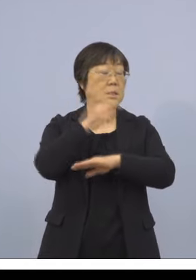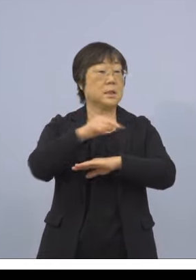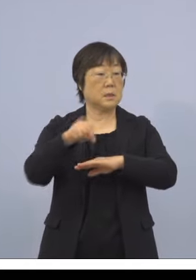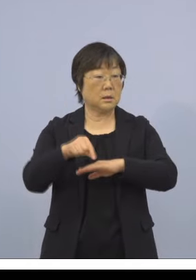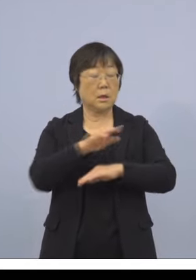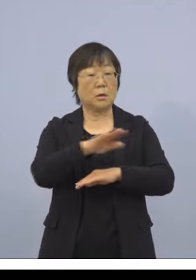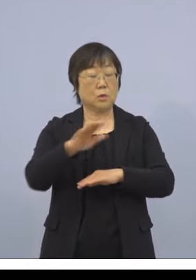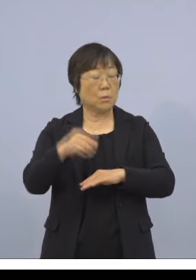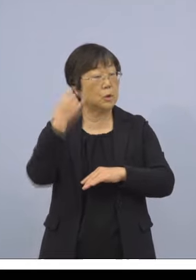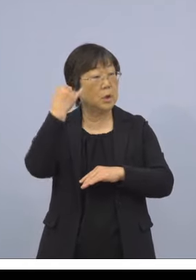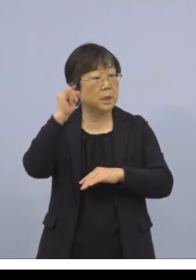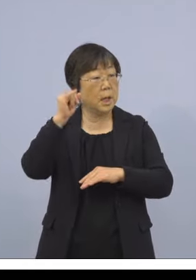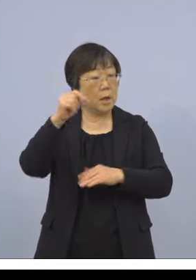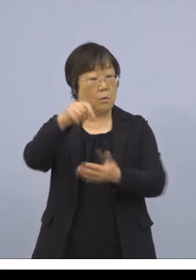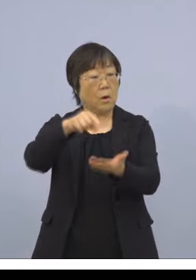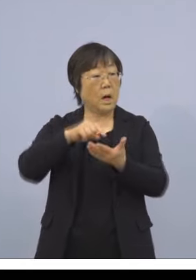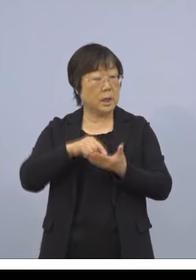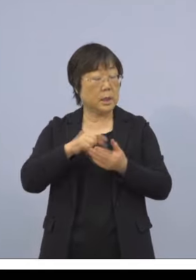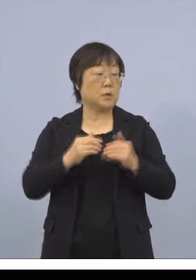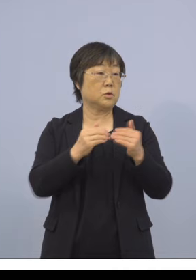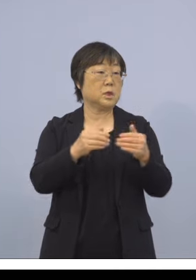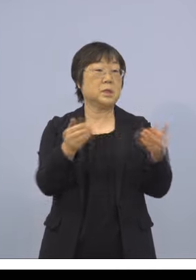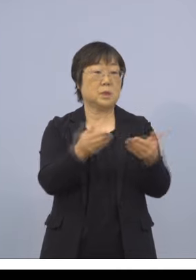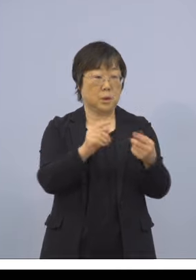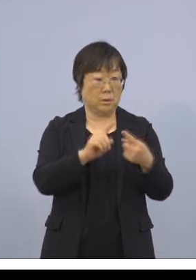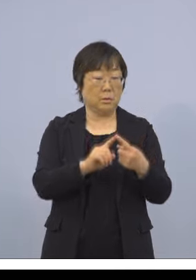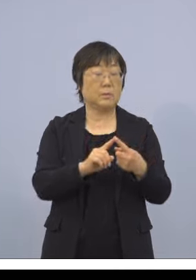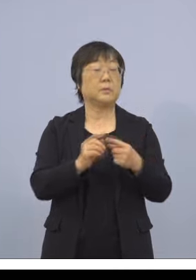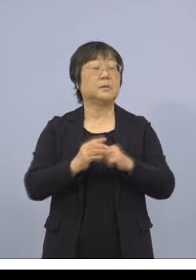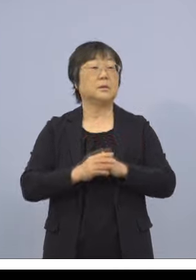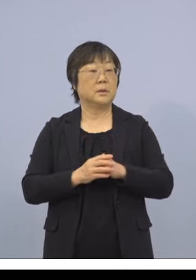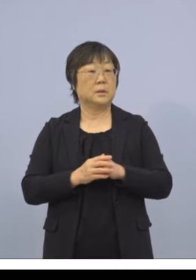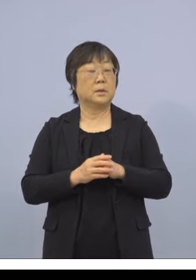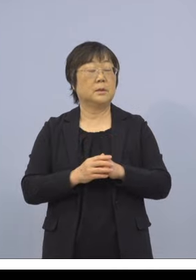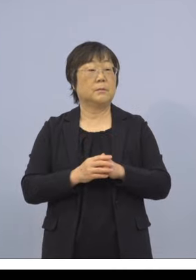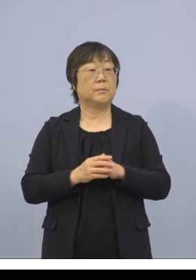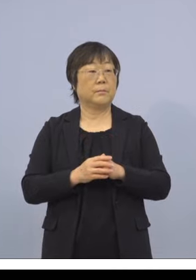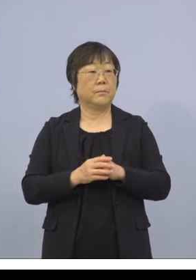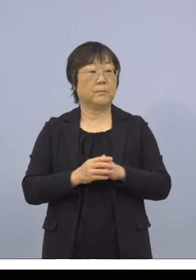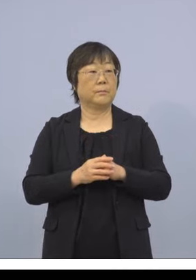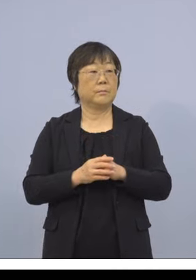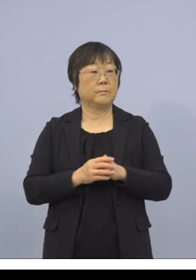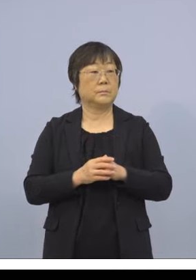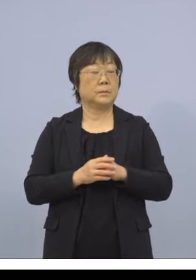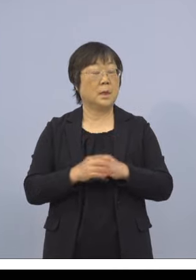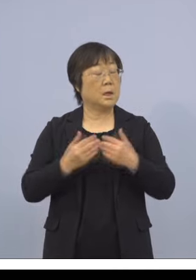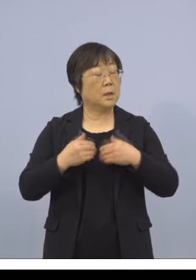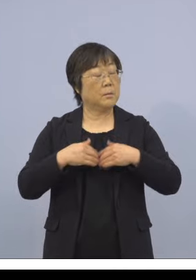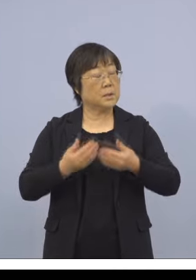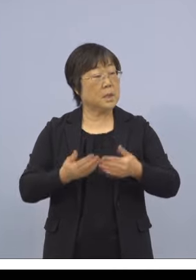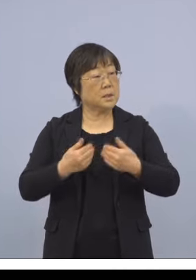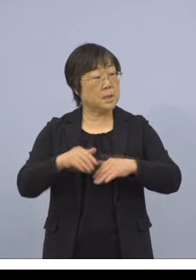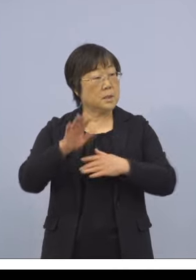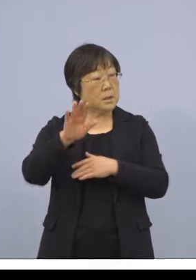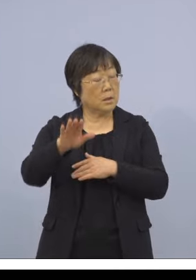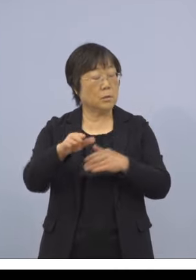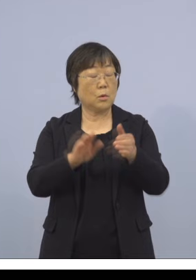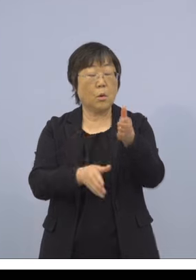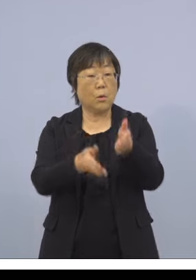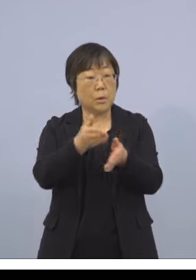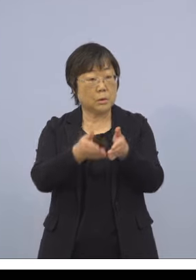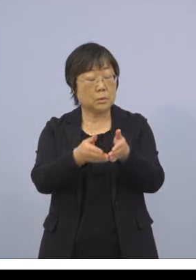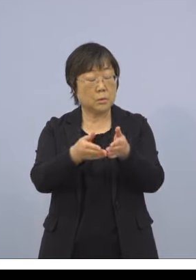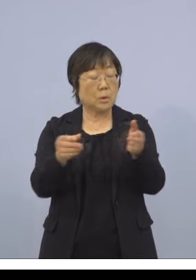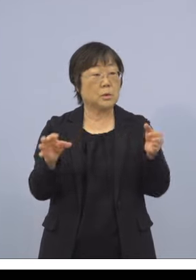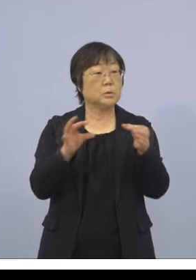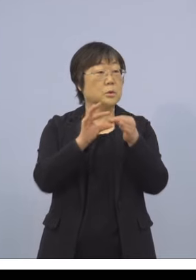ては、子どもの意見反映推進事業、そしてまた産前産後保育という切れ目のない